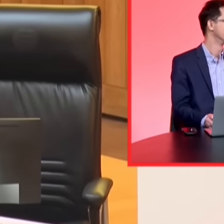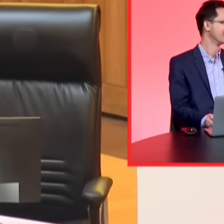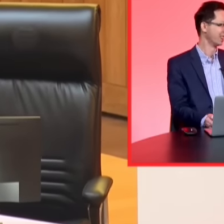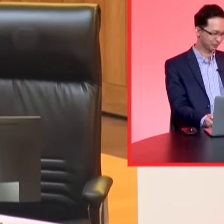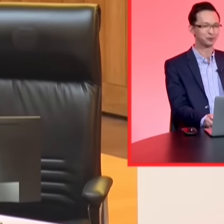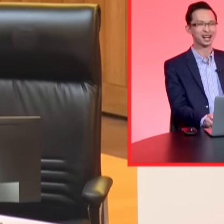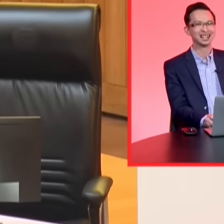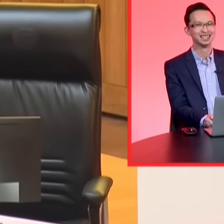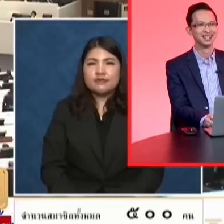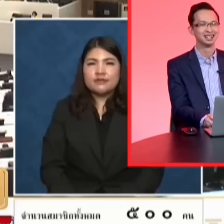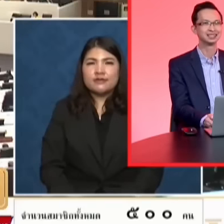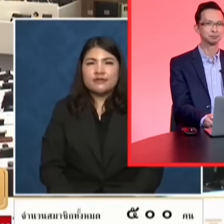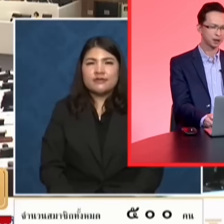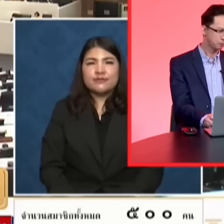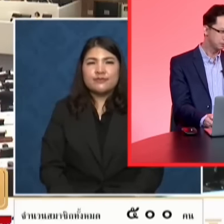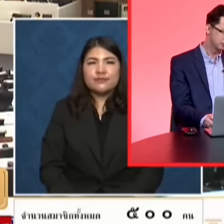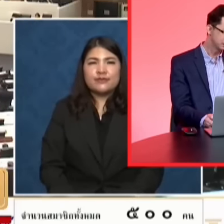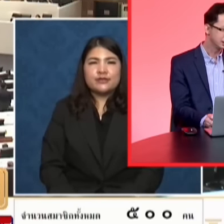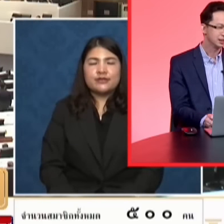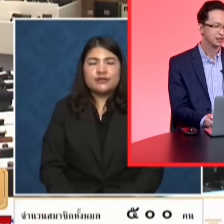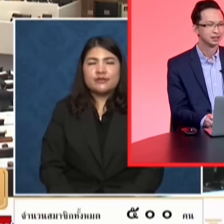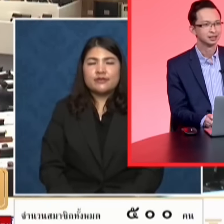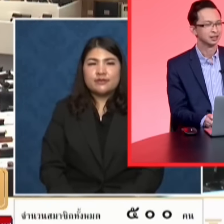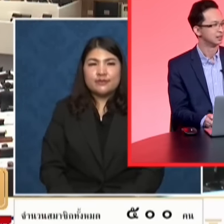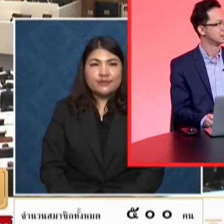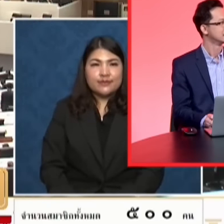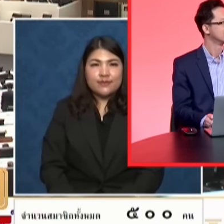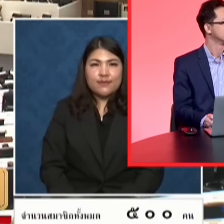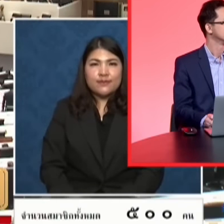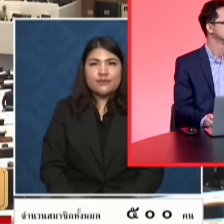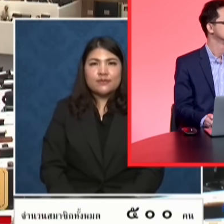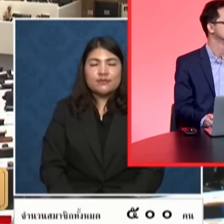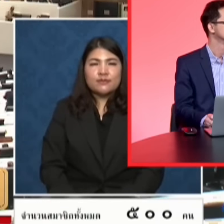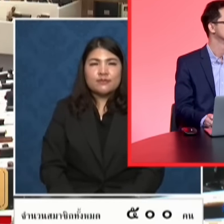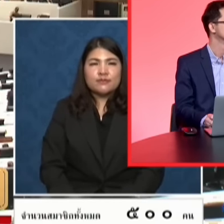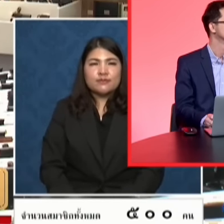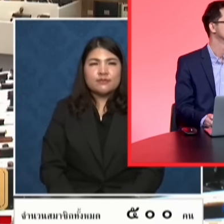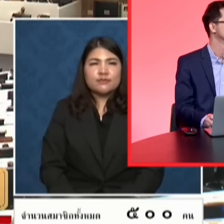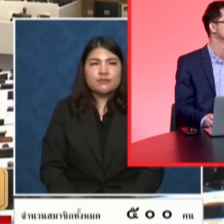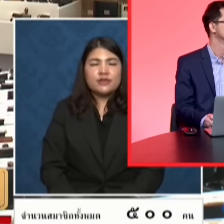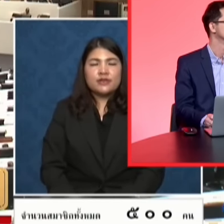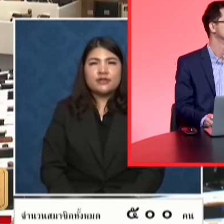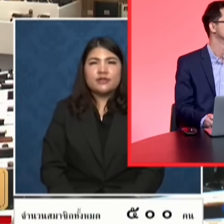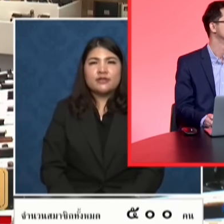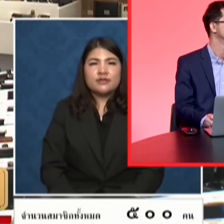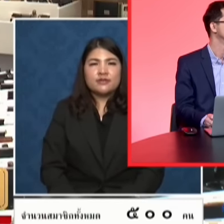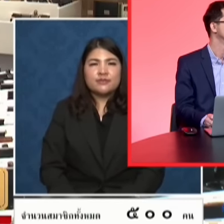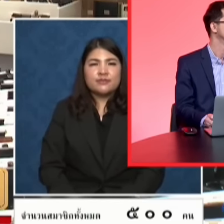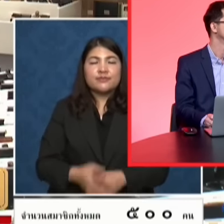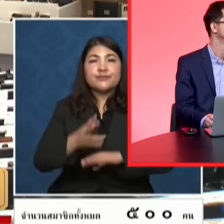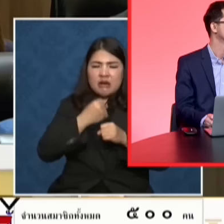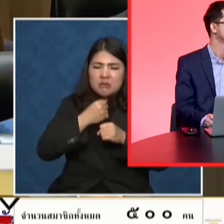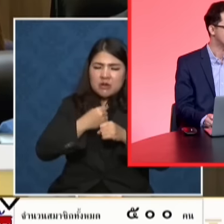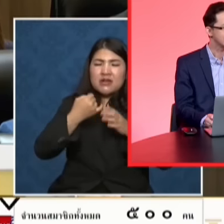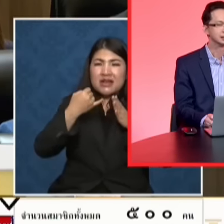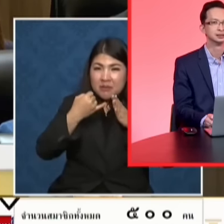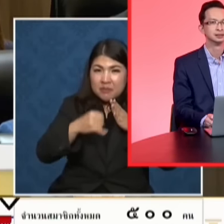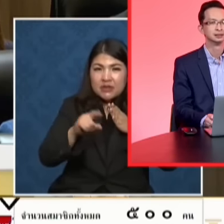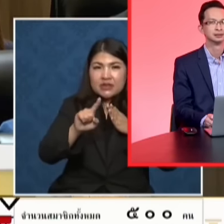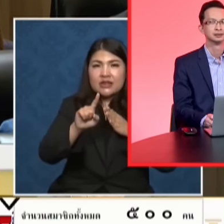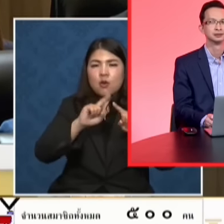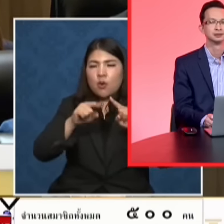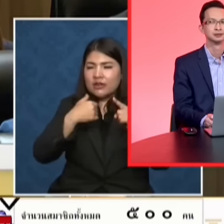ป็นฝ่ายค้านนะ ก็จะเป็นฝ่ายค้าน แต่คุณจุลินในฐานะคนที่เขาเรียกอะไร เ ป็นรายชื่อที่ถูกใส่มาและเป็นคนที่น่าจะอาวุโสที่สุดในการอภิปร